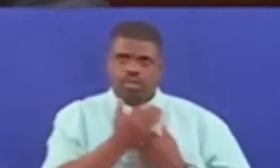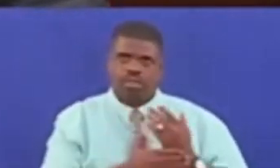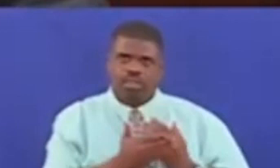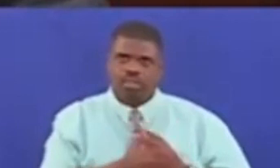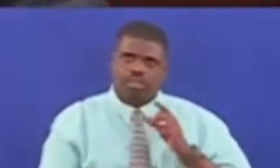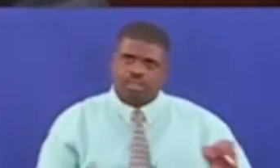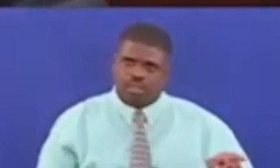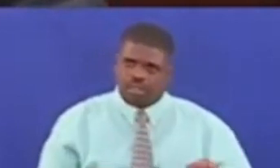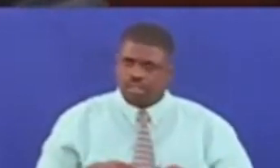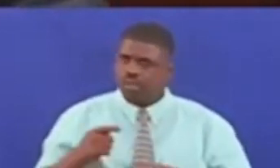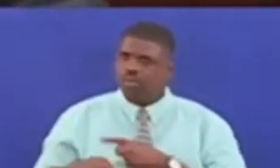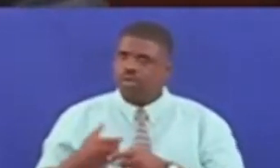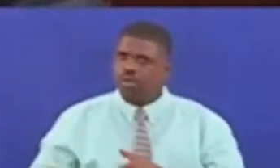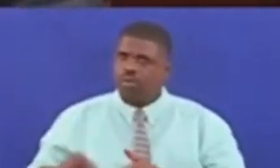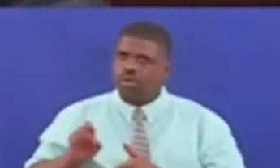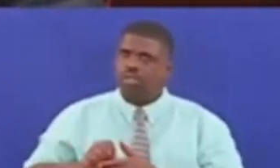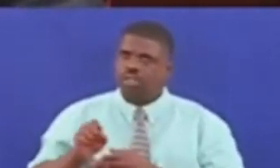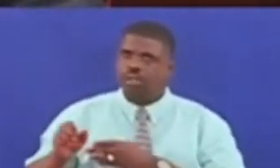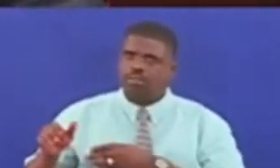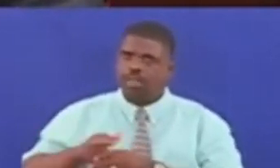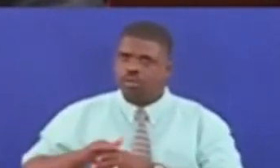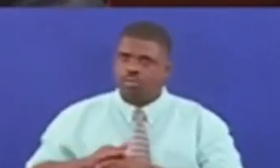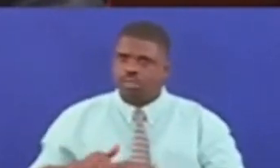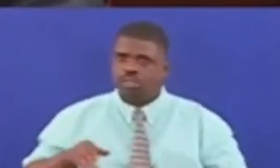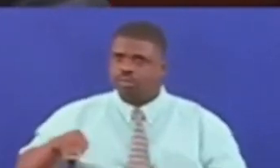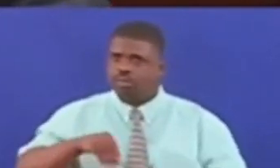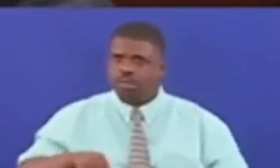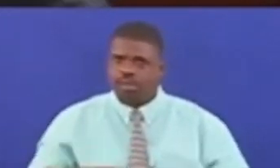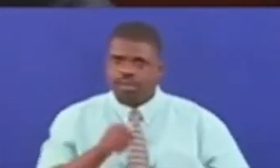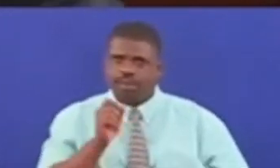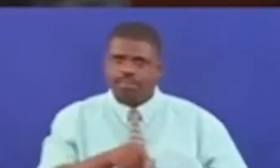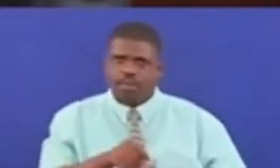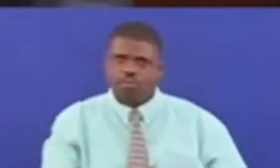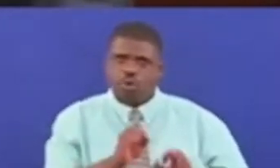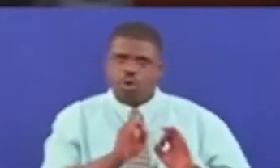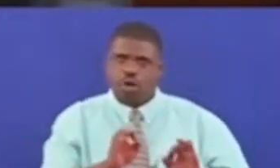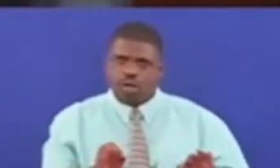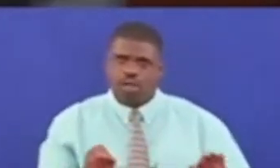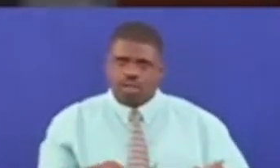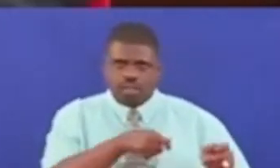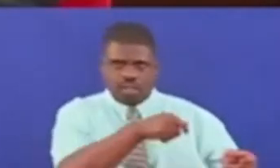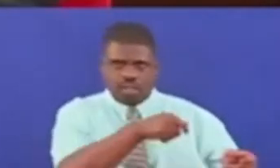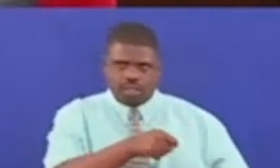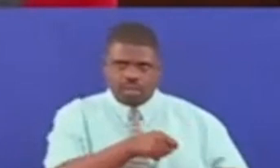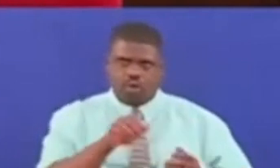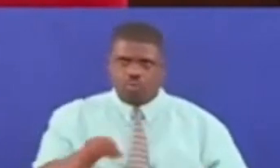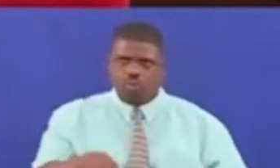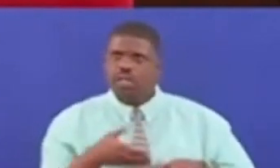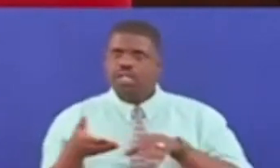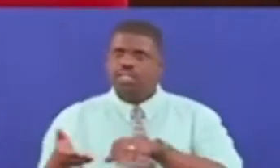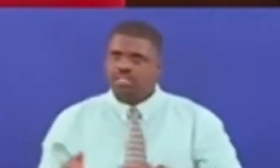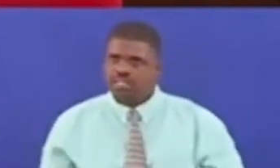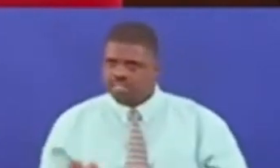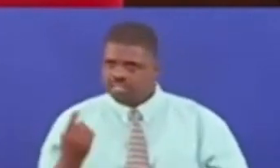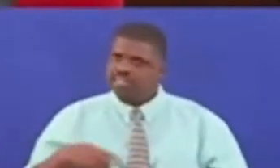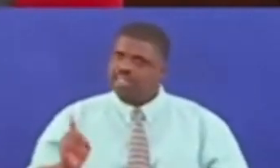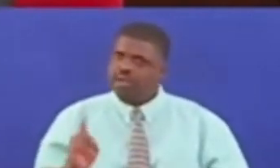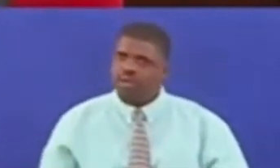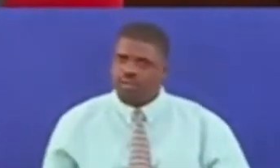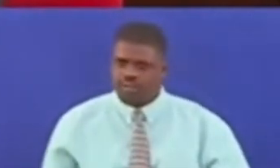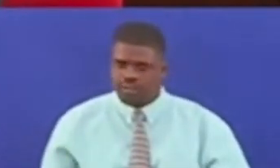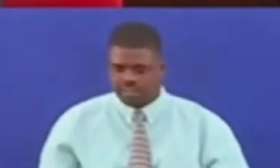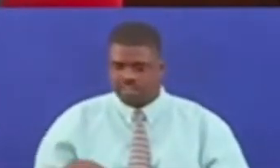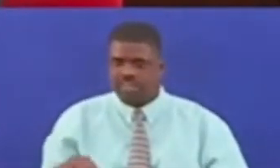kuendelea kuongeza matumizi ya mbolea, mbegu bora na kilimo na umwagiliaji. That's fine. Lakini tractor ziko wapi